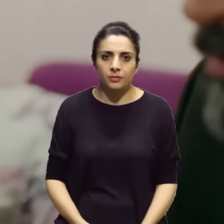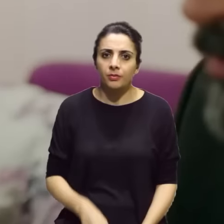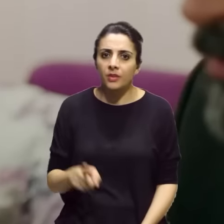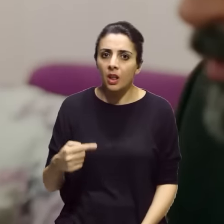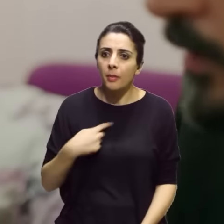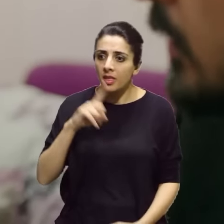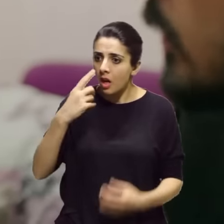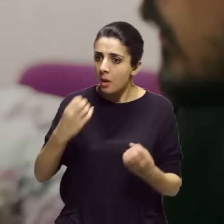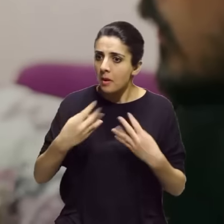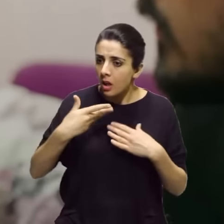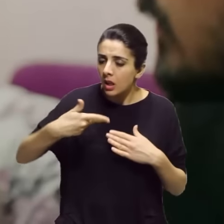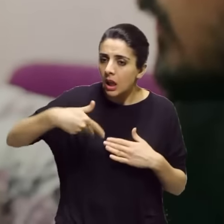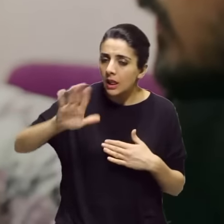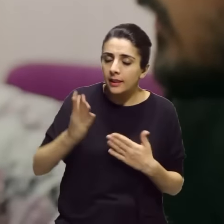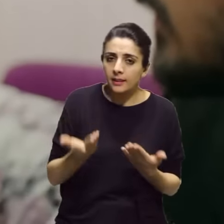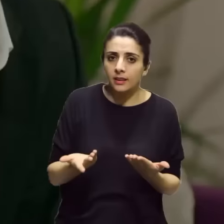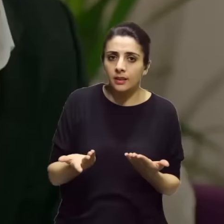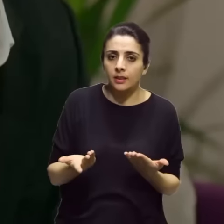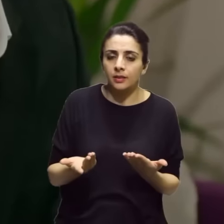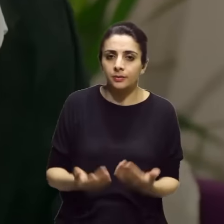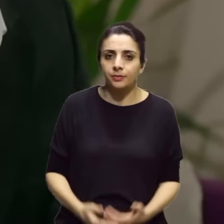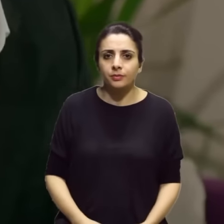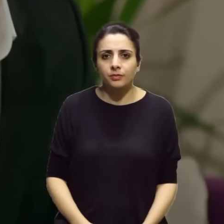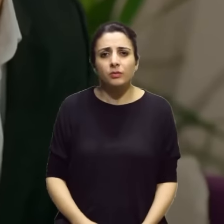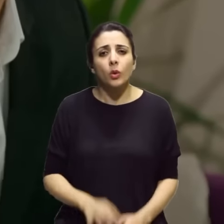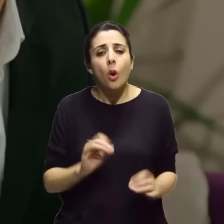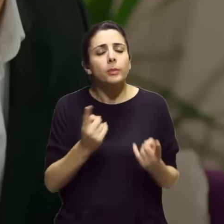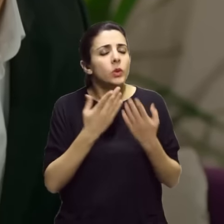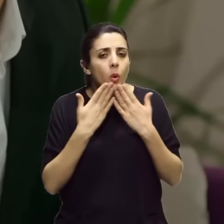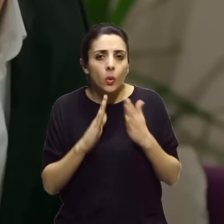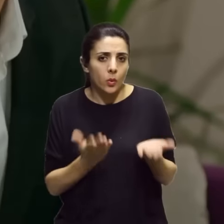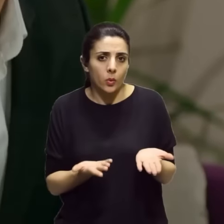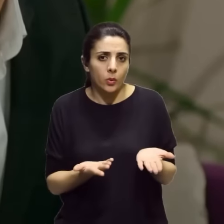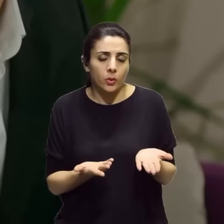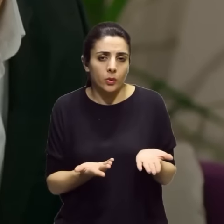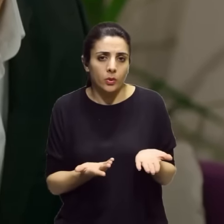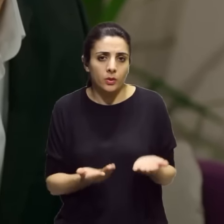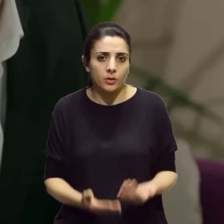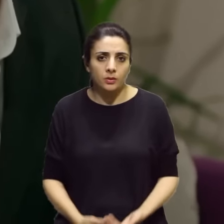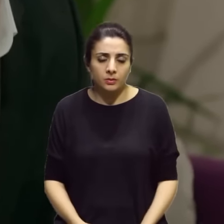Sen beni orada yalnız bırakıp gittin Mazhar. Hayır Sevinç, öyle bir şey yok.